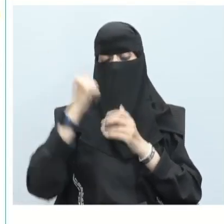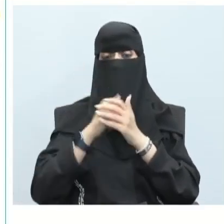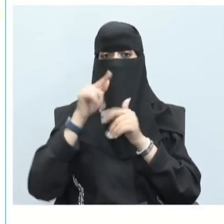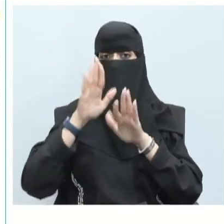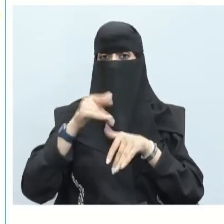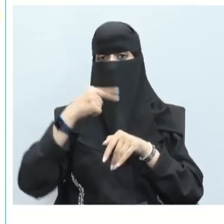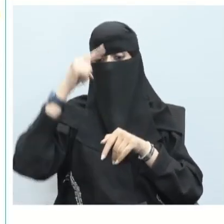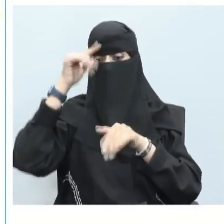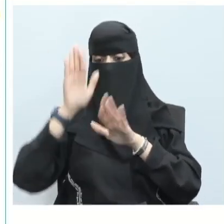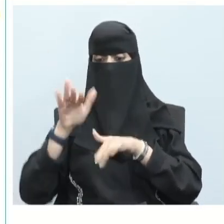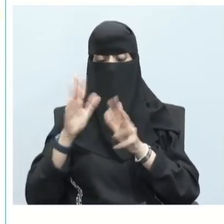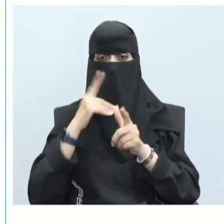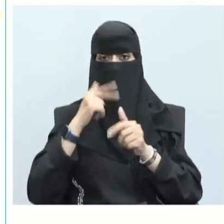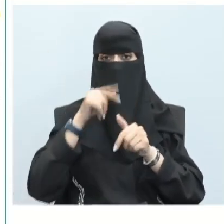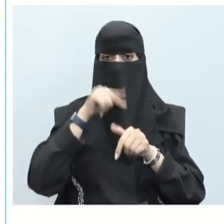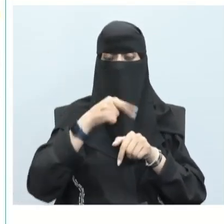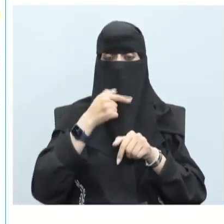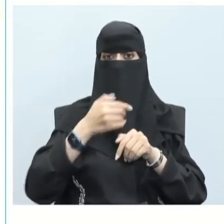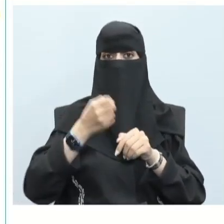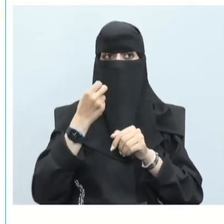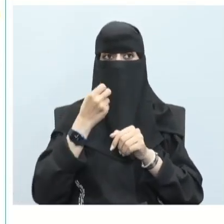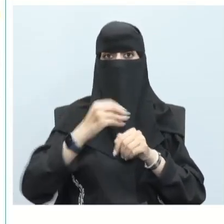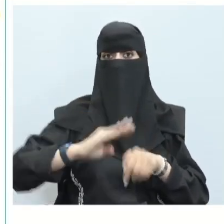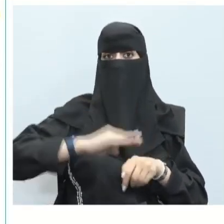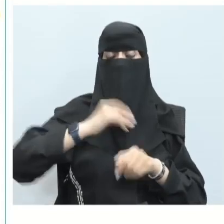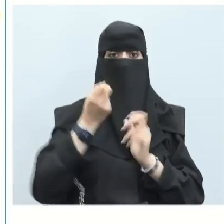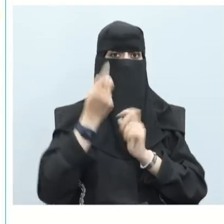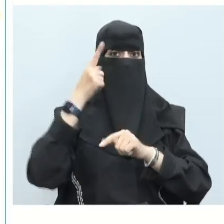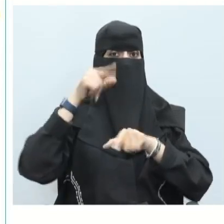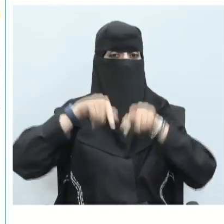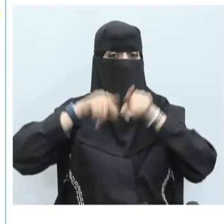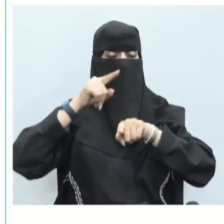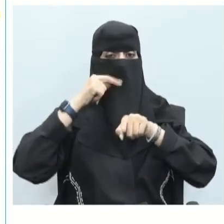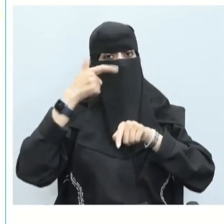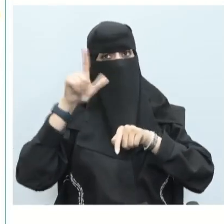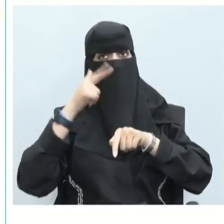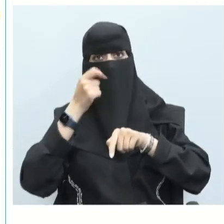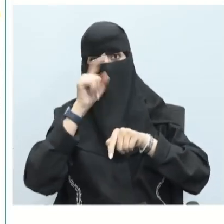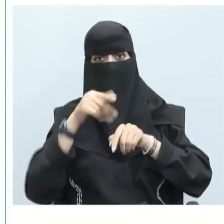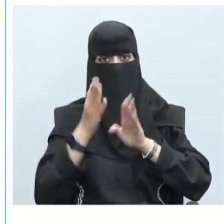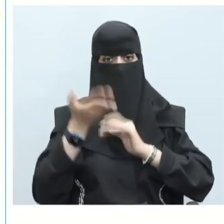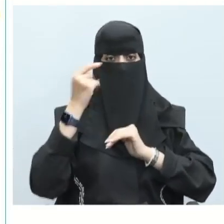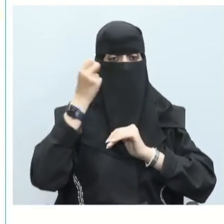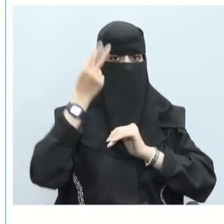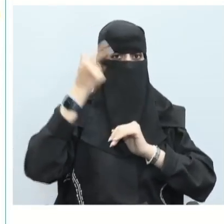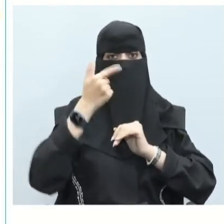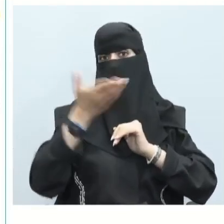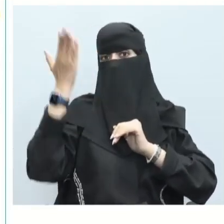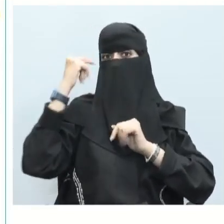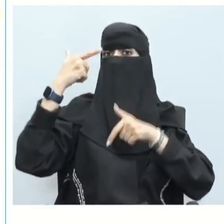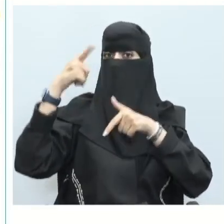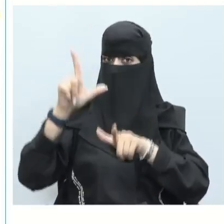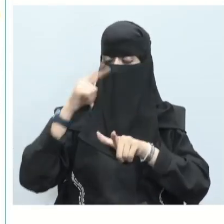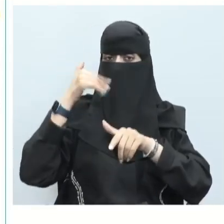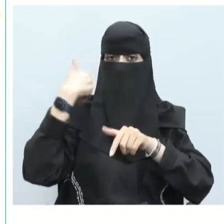الاحتكام الى القدم يجعل من عمر الفكره معيارا لصواب ومن مجرد قدمها